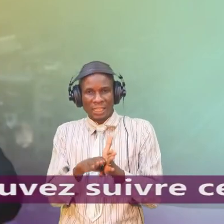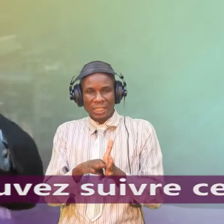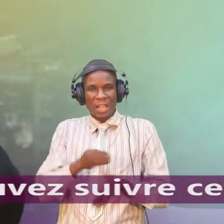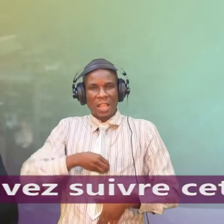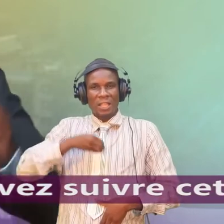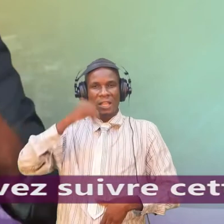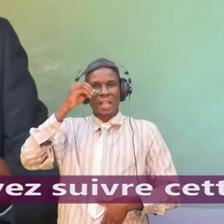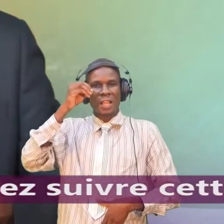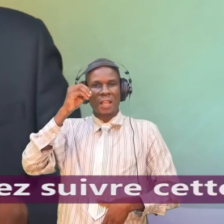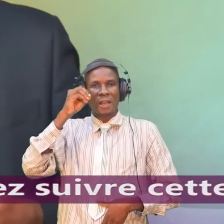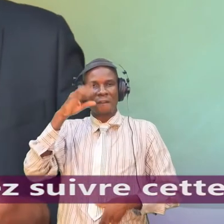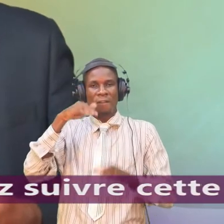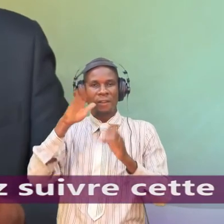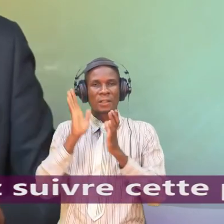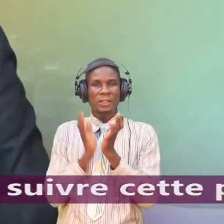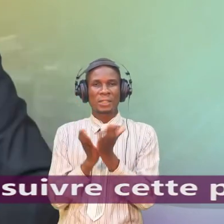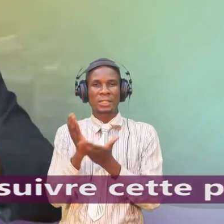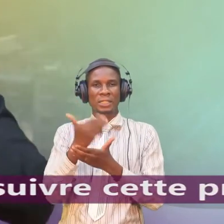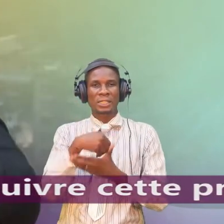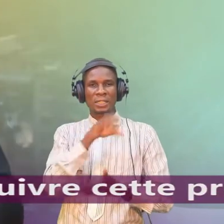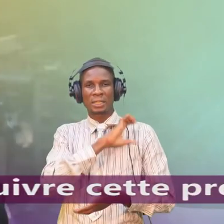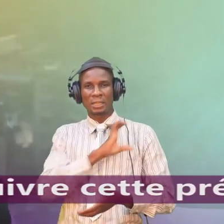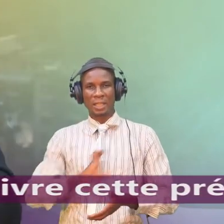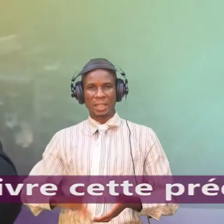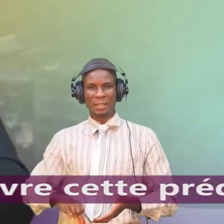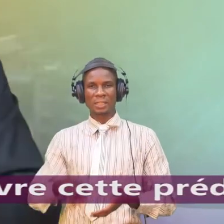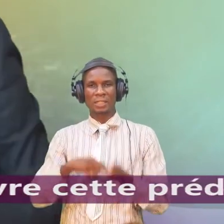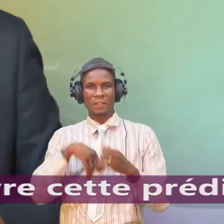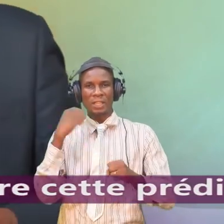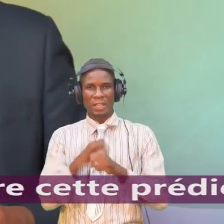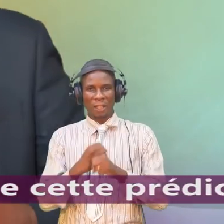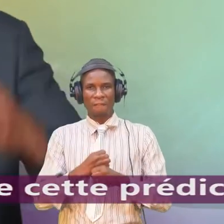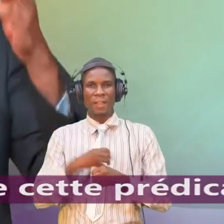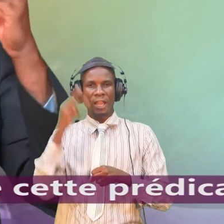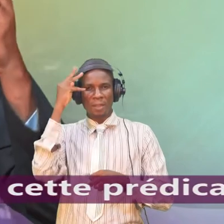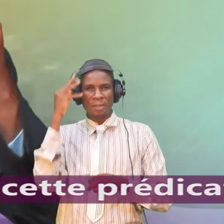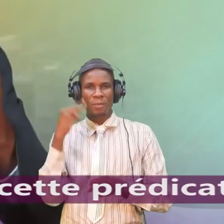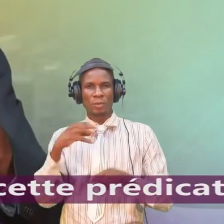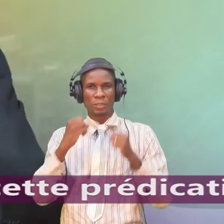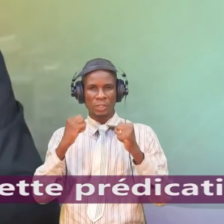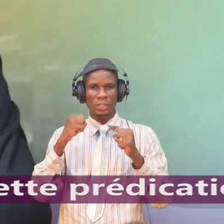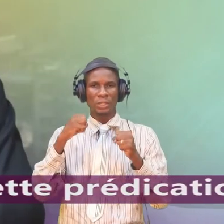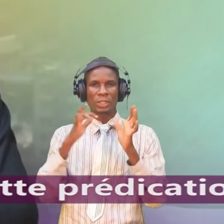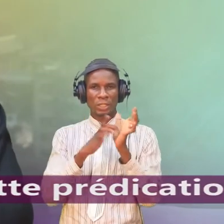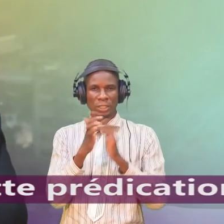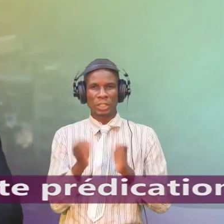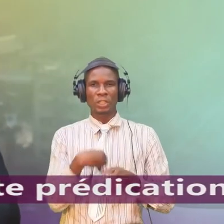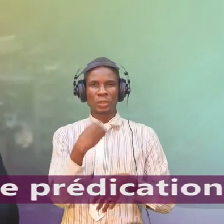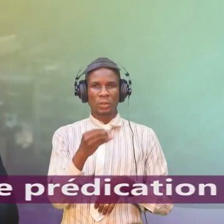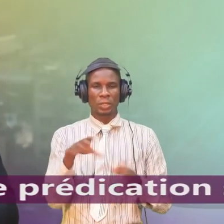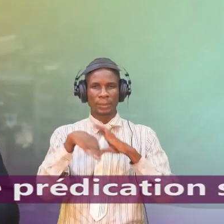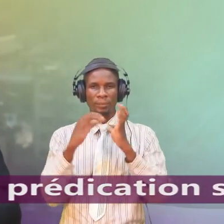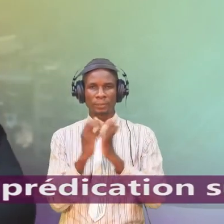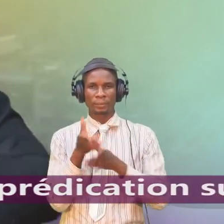Biblia. Ni imani katika Kristo. Ni utume wa Yesu